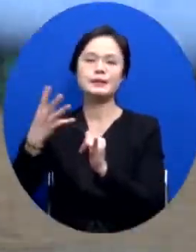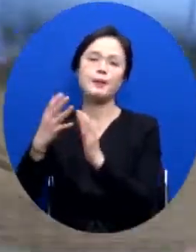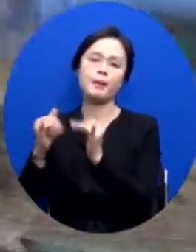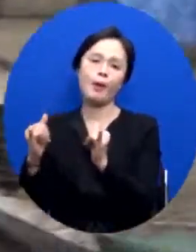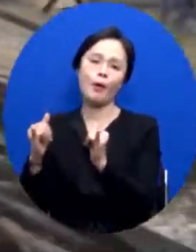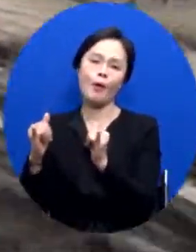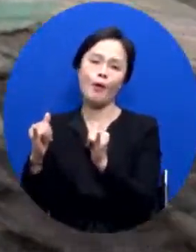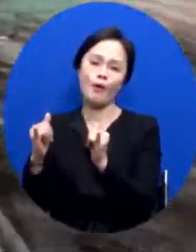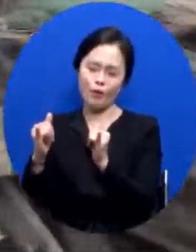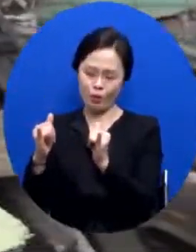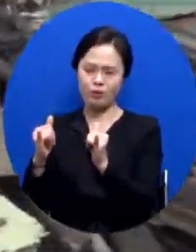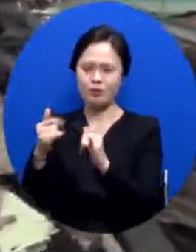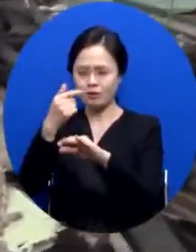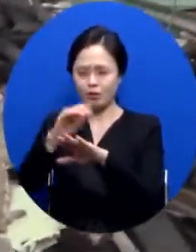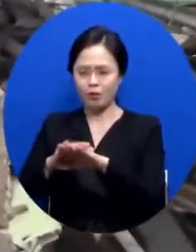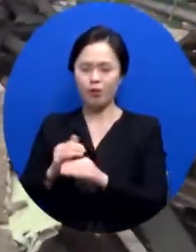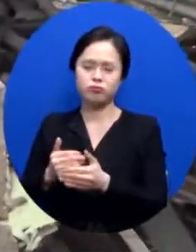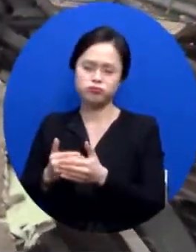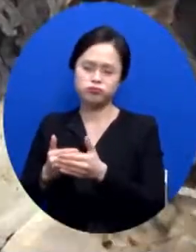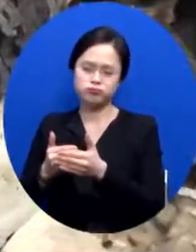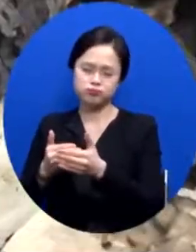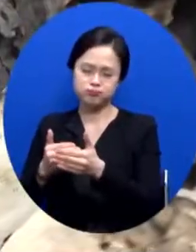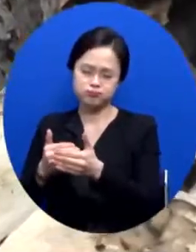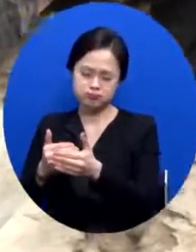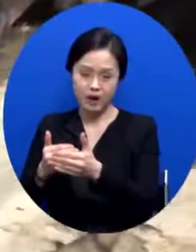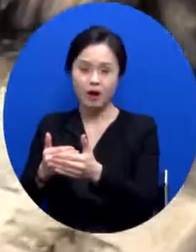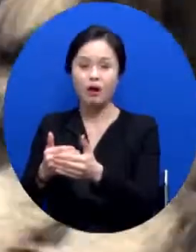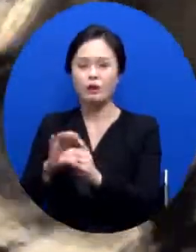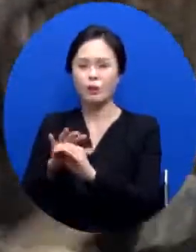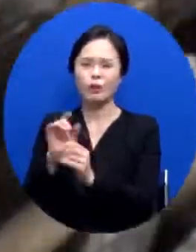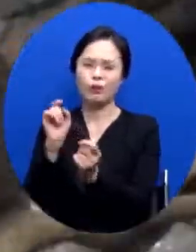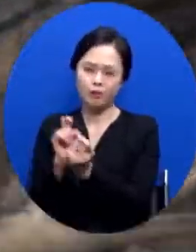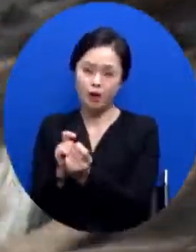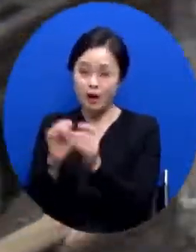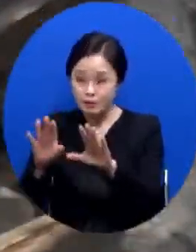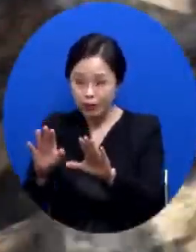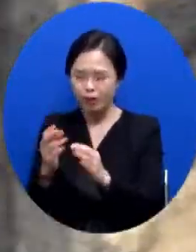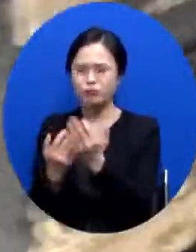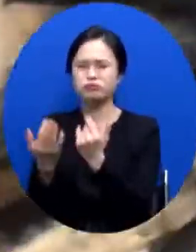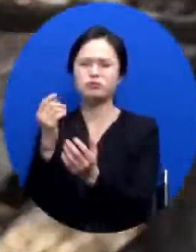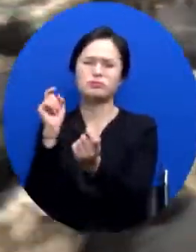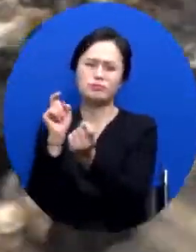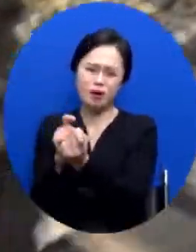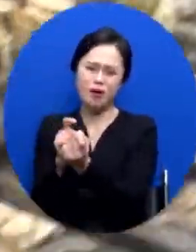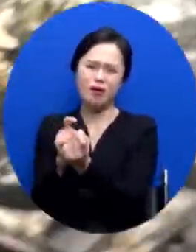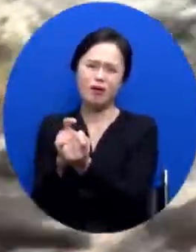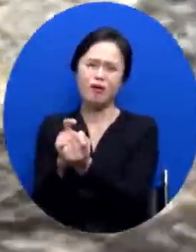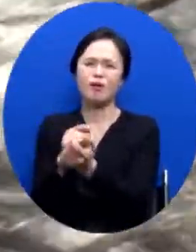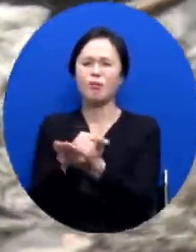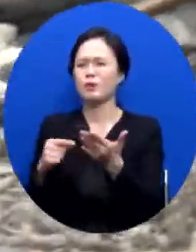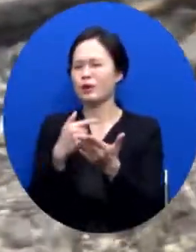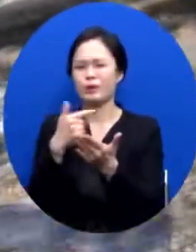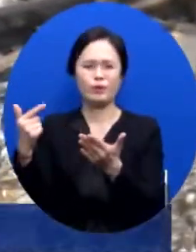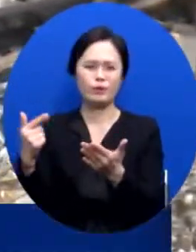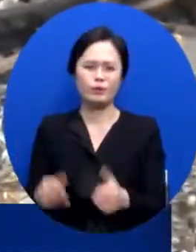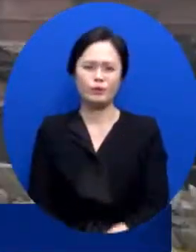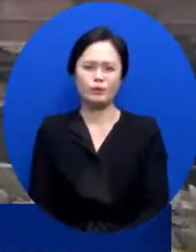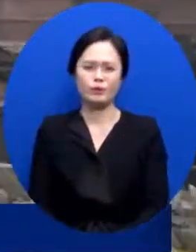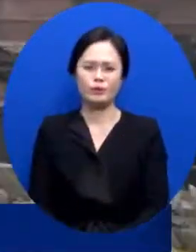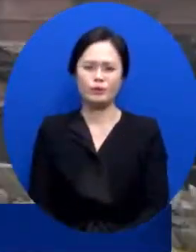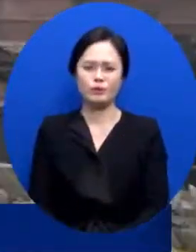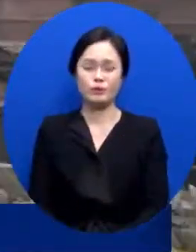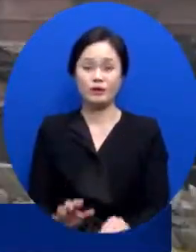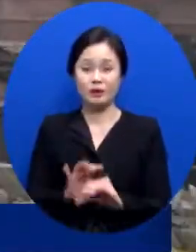교회로 성장해 왔습니다 하지만 코로나 이어 이번 하루 기회는 더 큰 타격을 입었습니다 모든 장애물들을